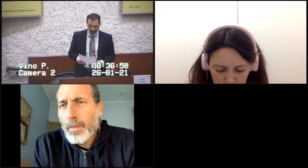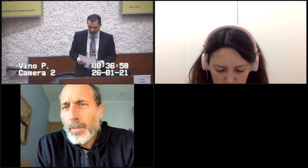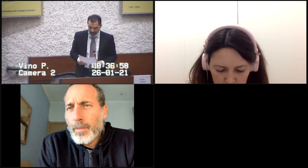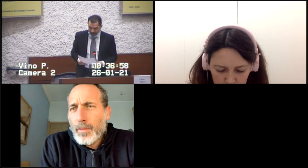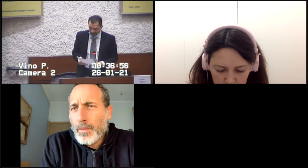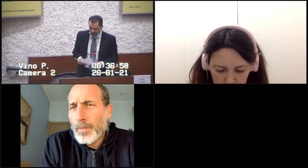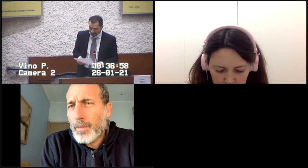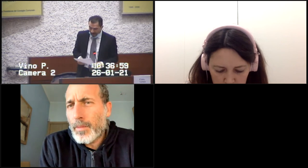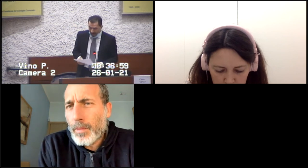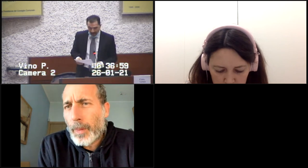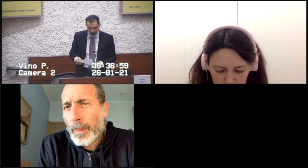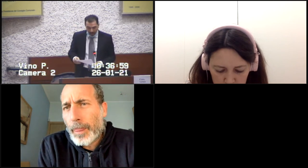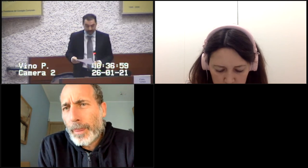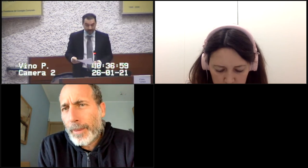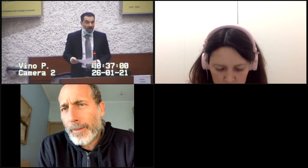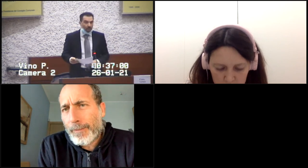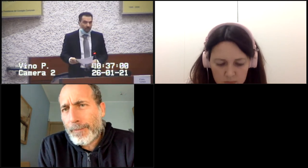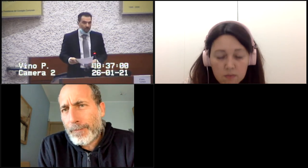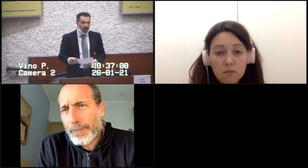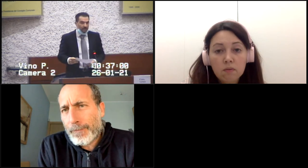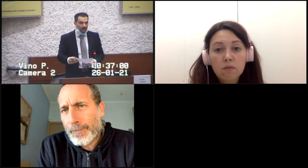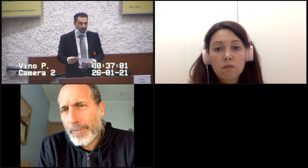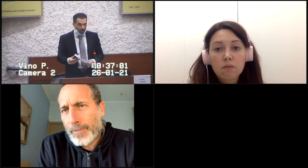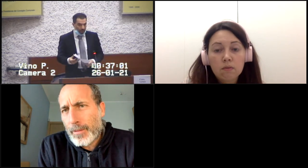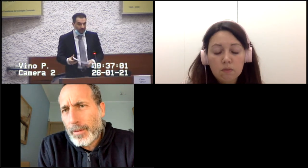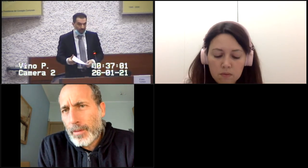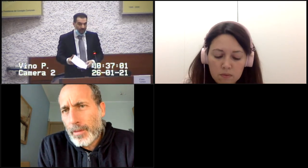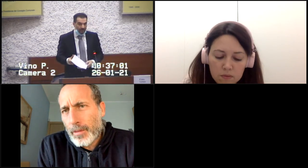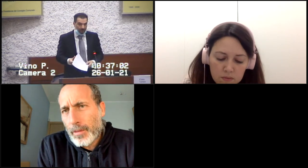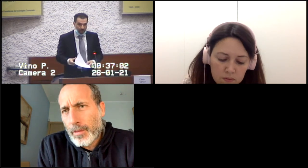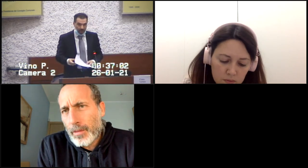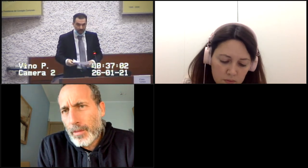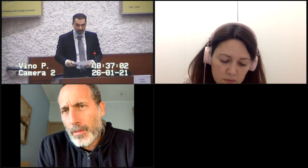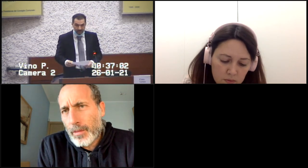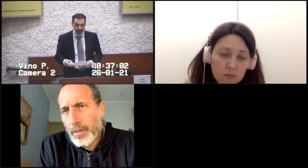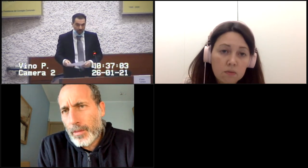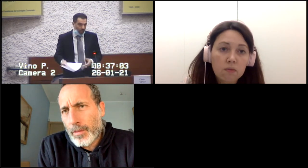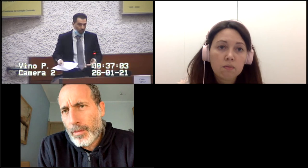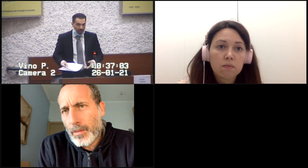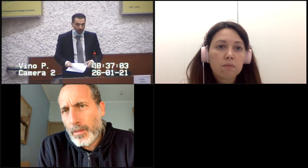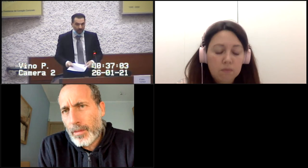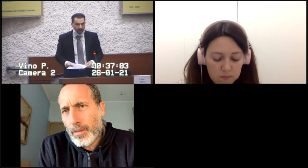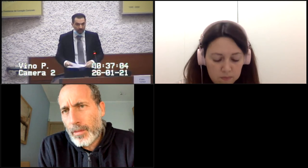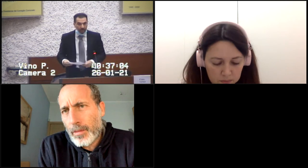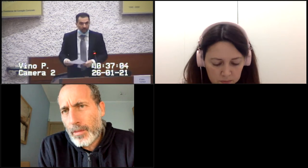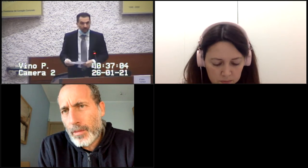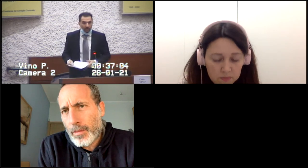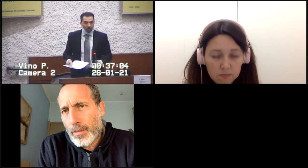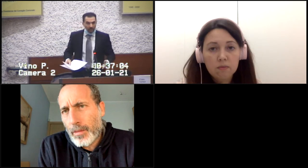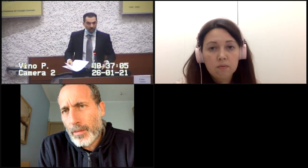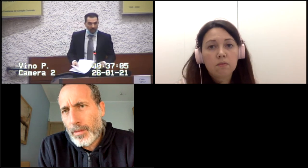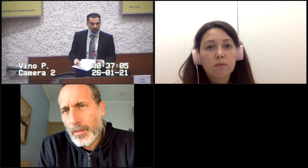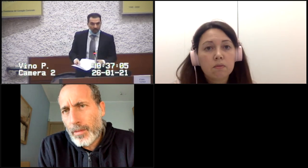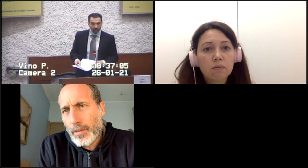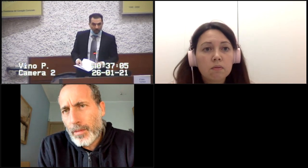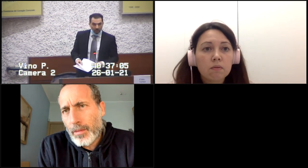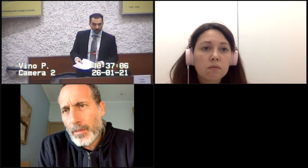un professionista impeccabile, amato e stimato da centinaia, per non dire di migliaia, di cittadini sestesi. Lo hanno dimostrato anche